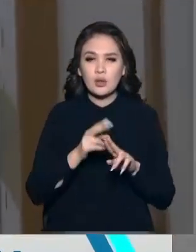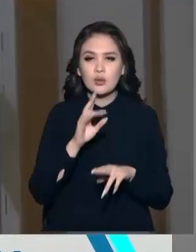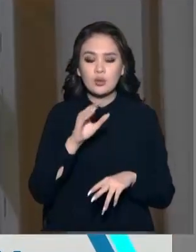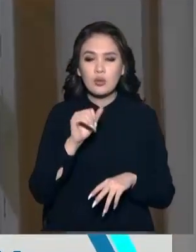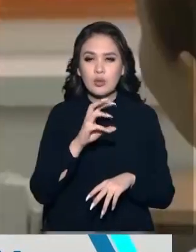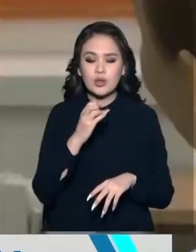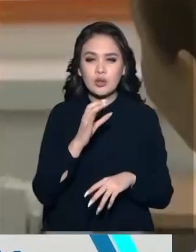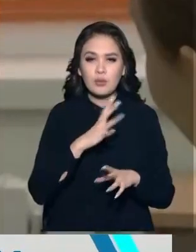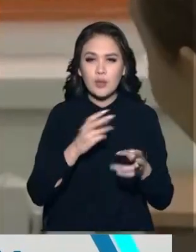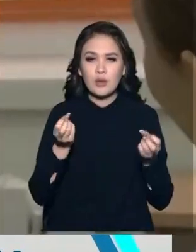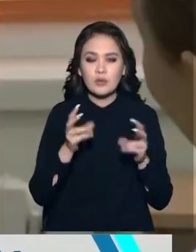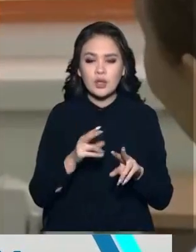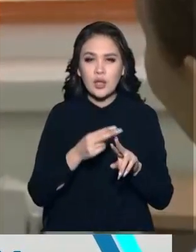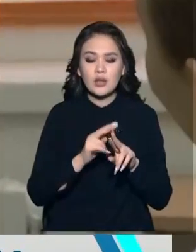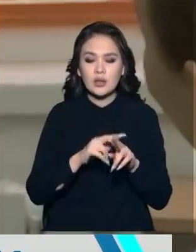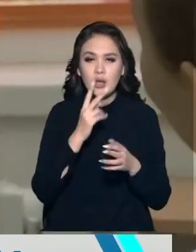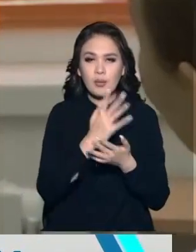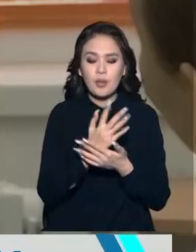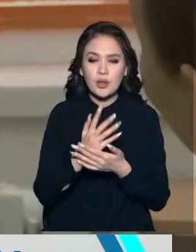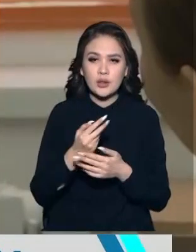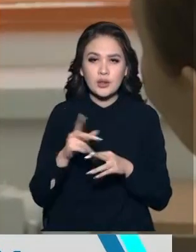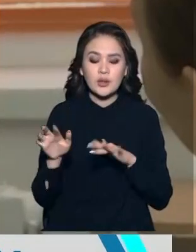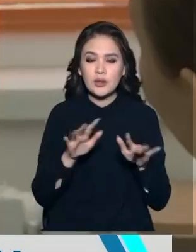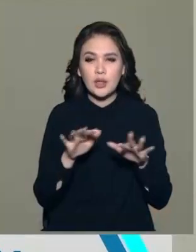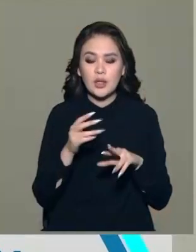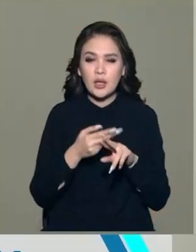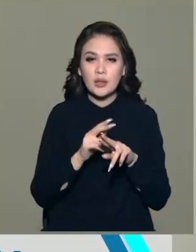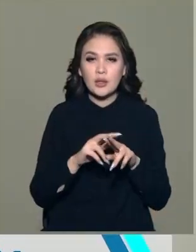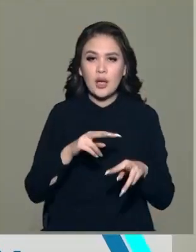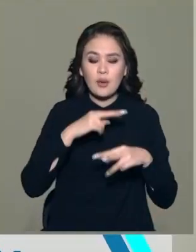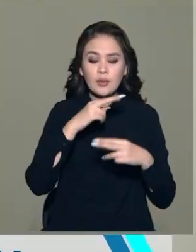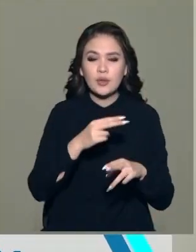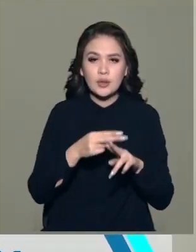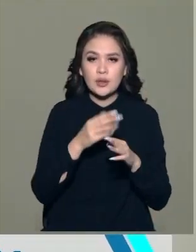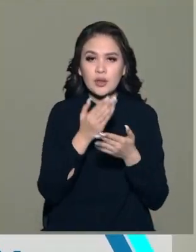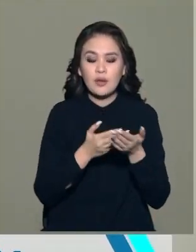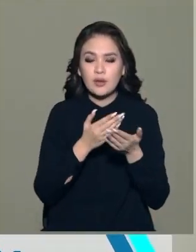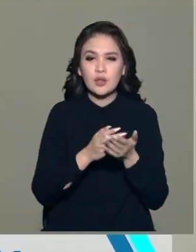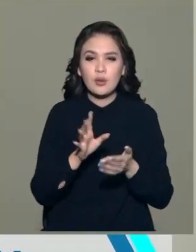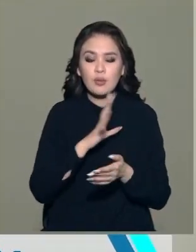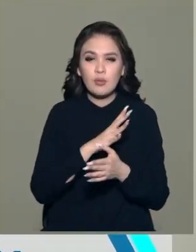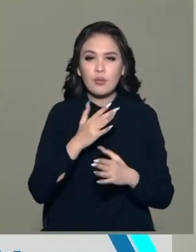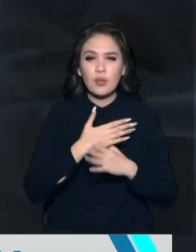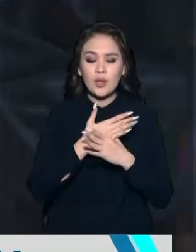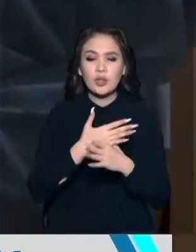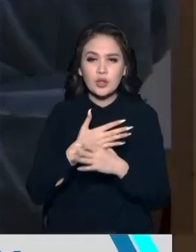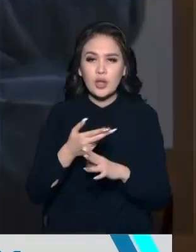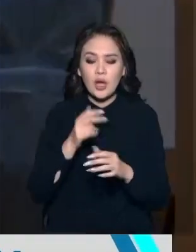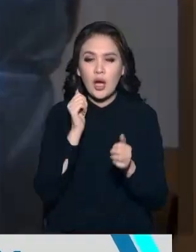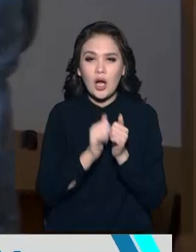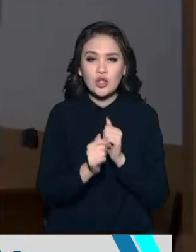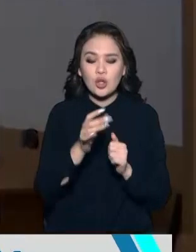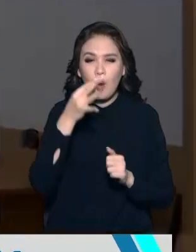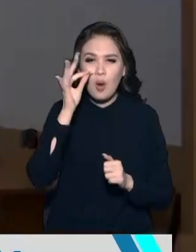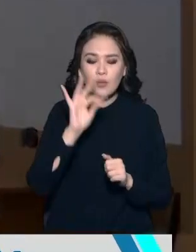пример профессионализма и настоящей преданности своему делу. К нему обращаются за советом и помощью молодые специалисты. С каждым он делится